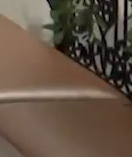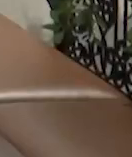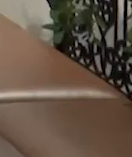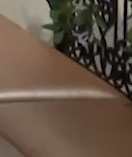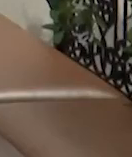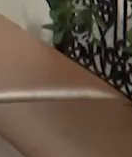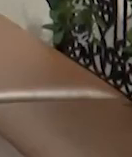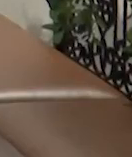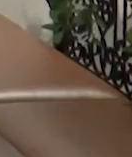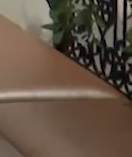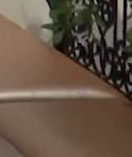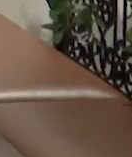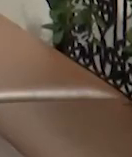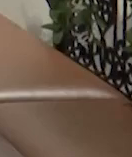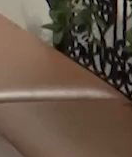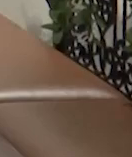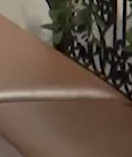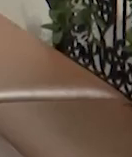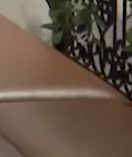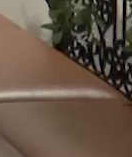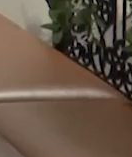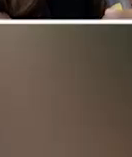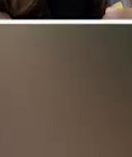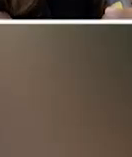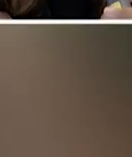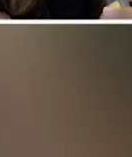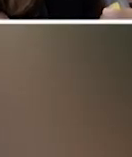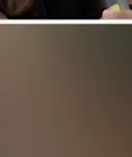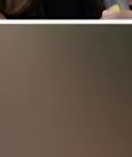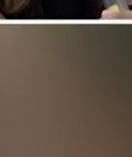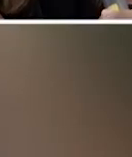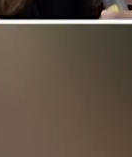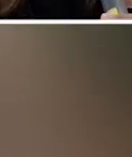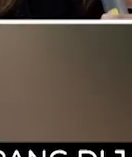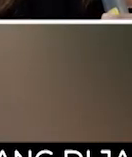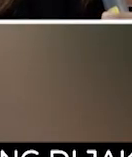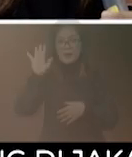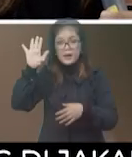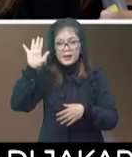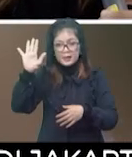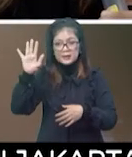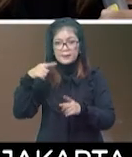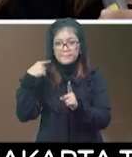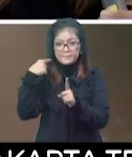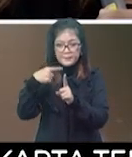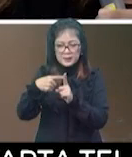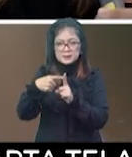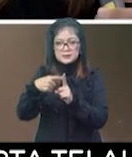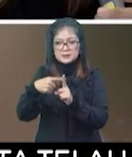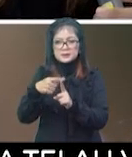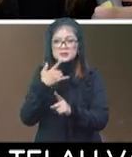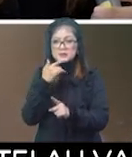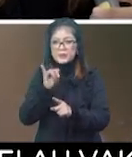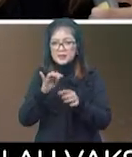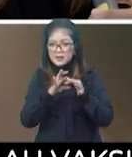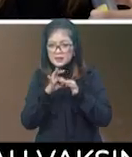Nah, ini games kan mungkin salah satu pilar yang kita extend, dan kedepannya nggak tutup kemungkinan kita bakal masuk ke pilar-pilar lain seperti